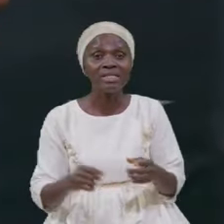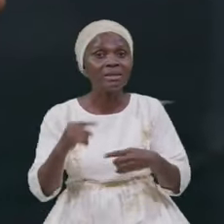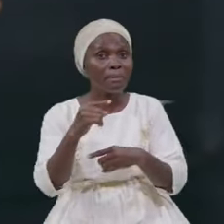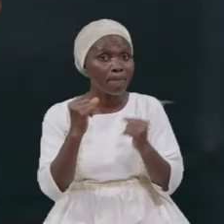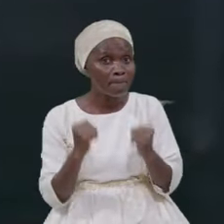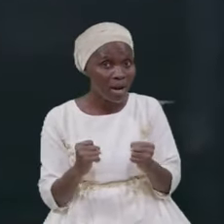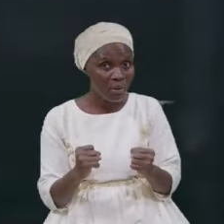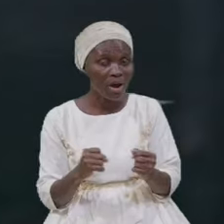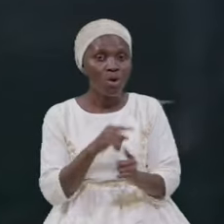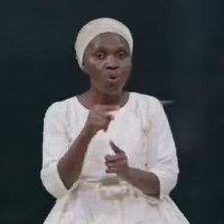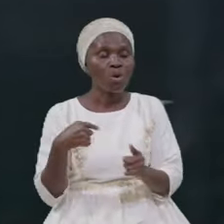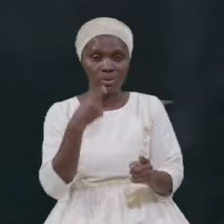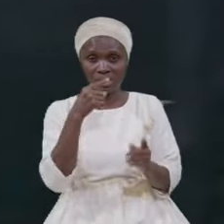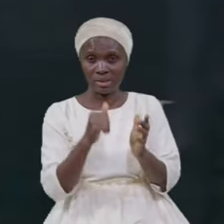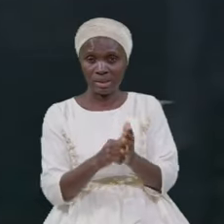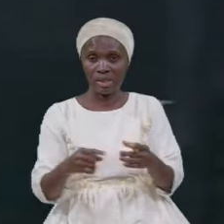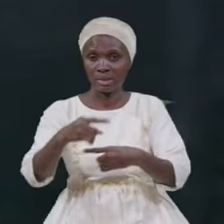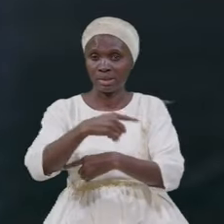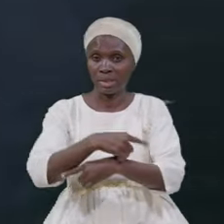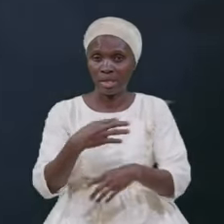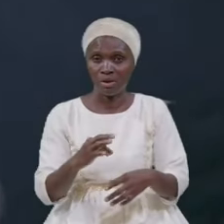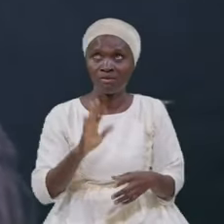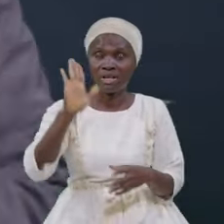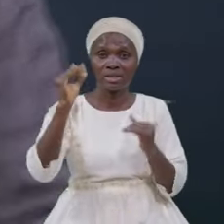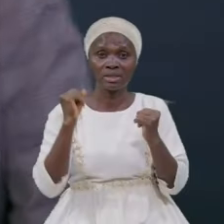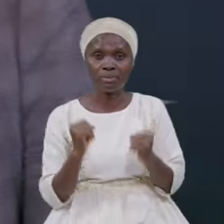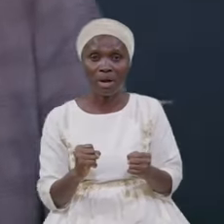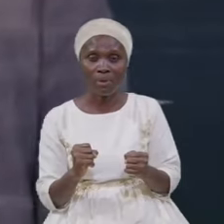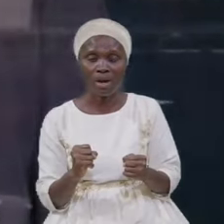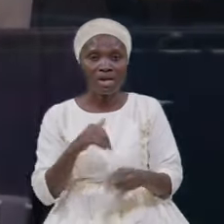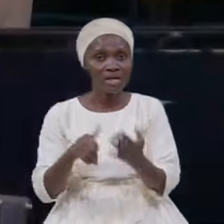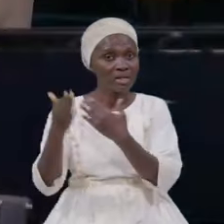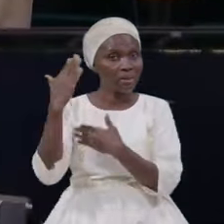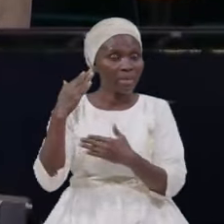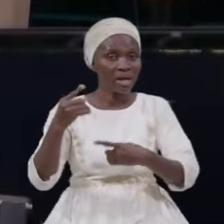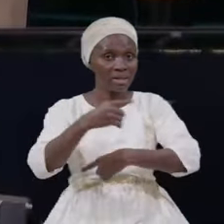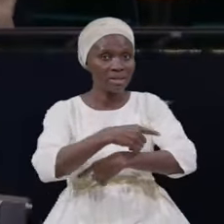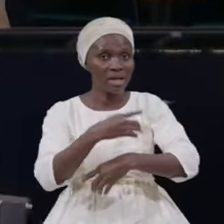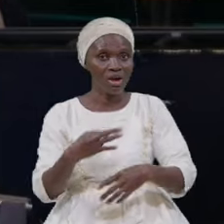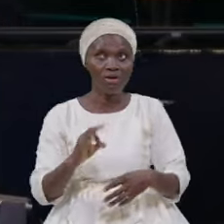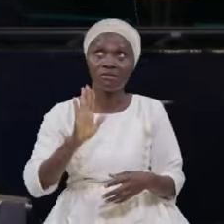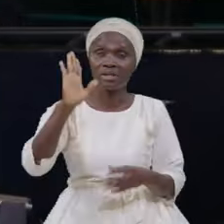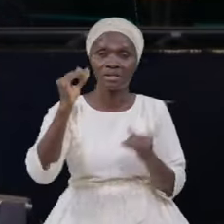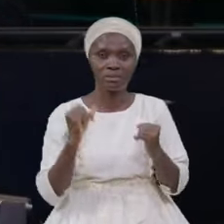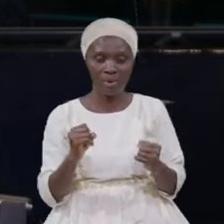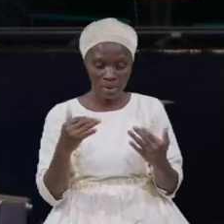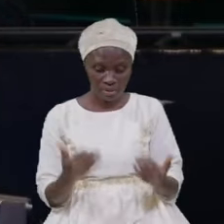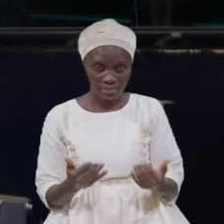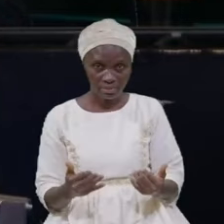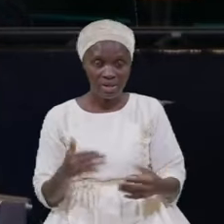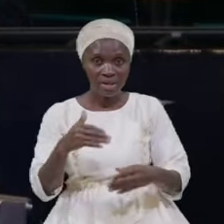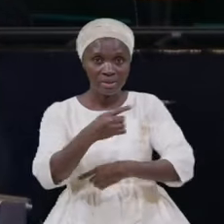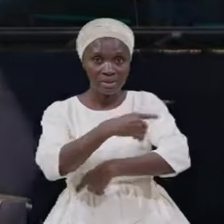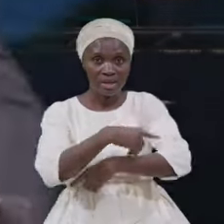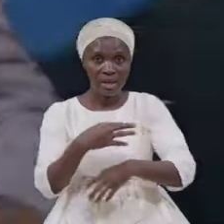puissance, pas le passé, le jour de sa puissance. Au présent, le jour de sa puissance.